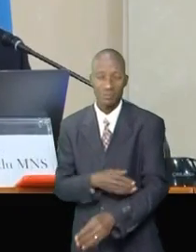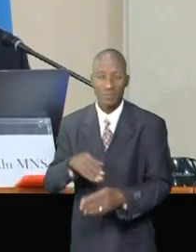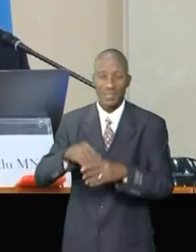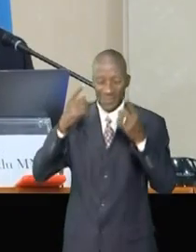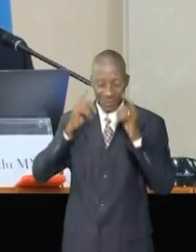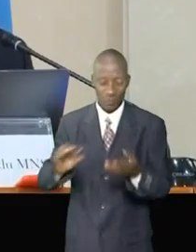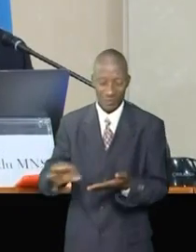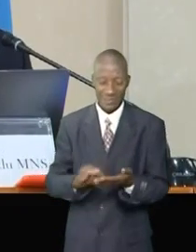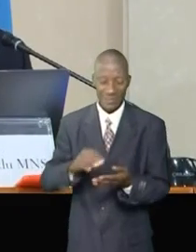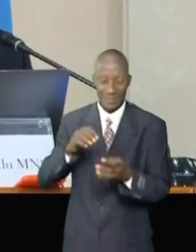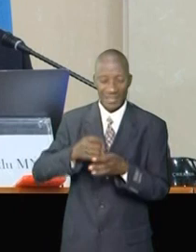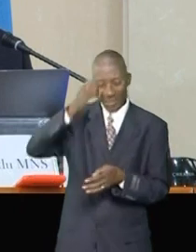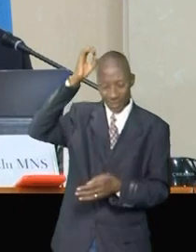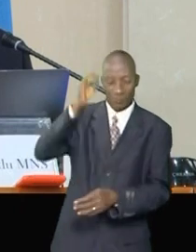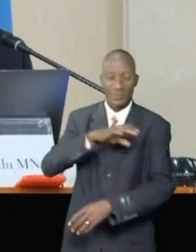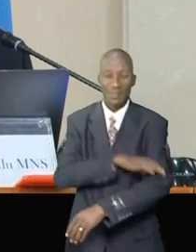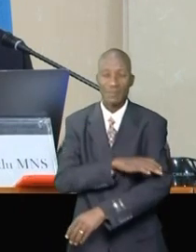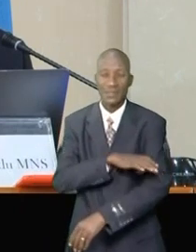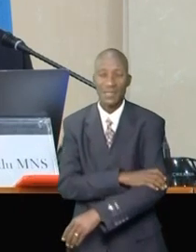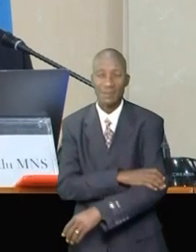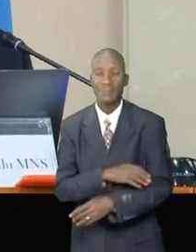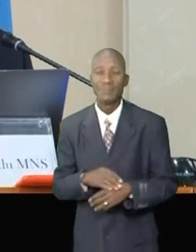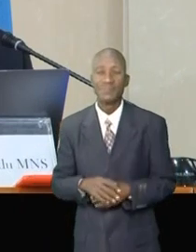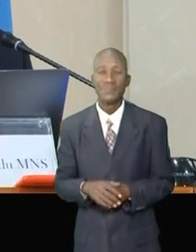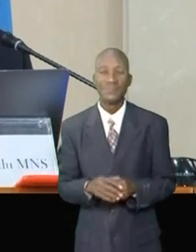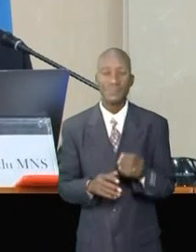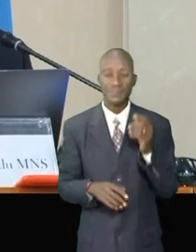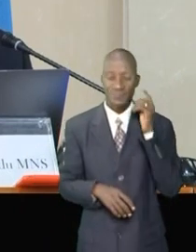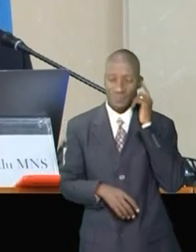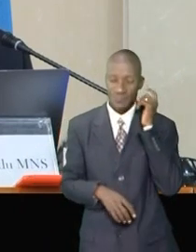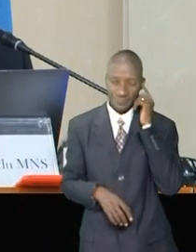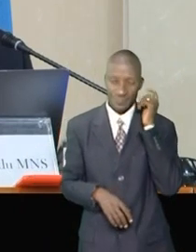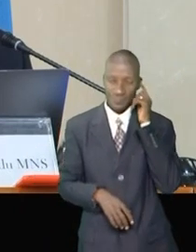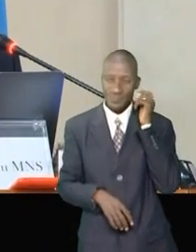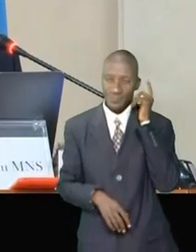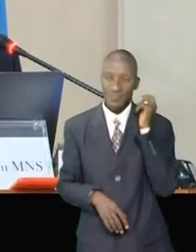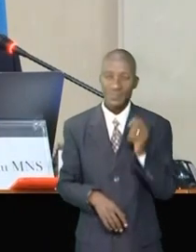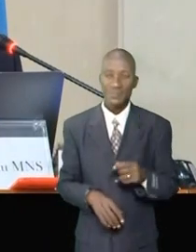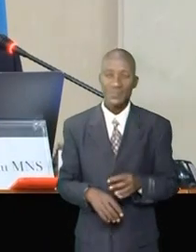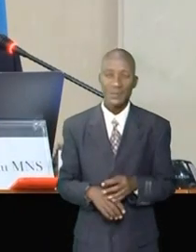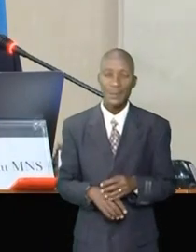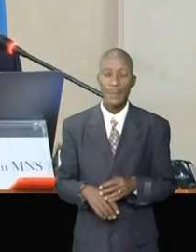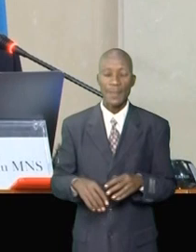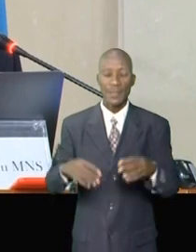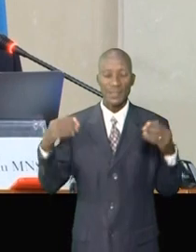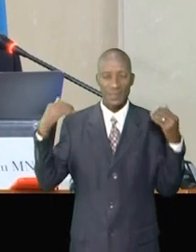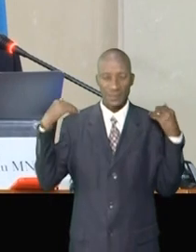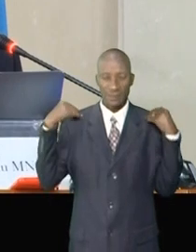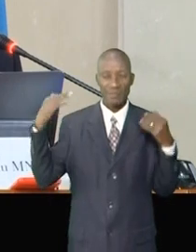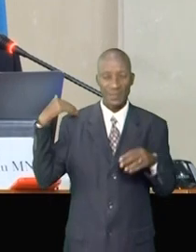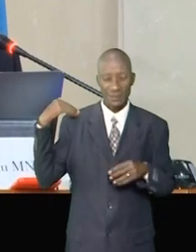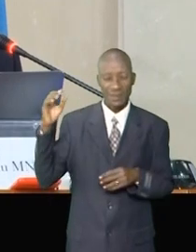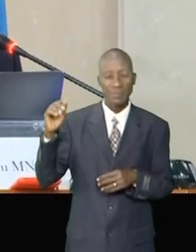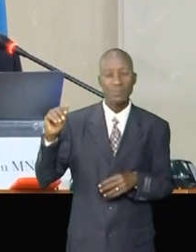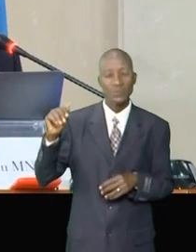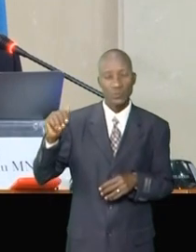paix, il n'y a ni progrès social, ni épanouissement individuel ou collectif. Le chef de l'État a brisé les clichés